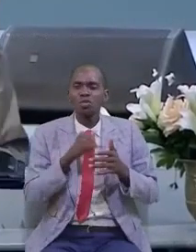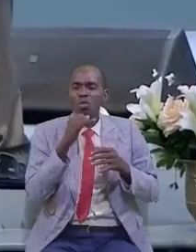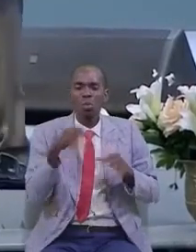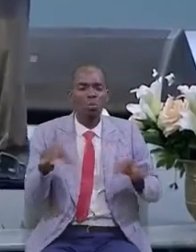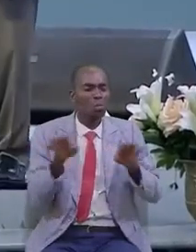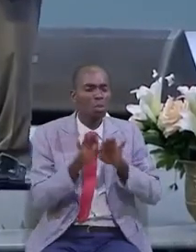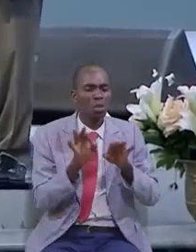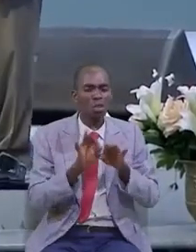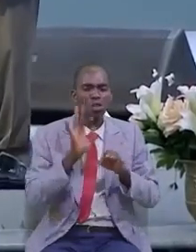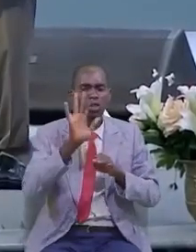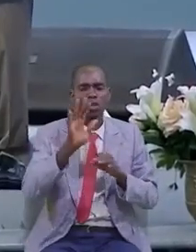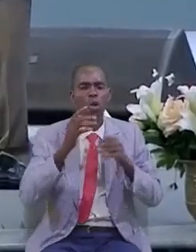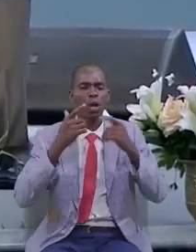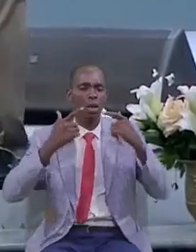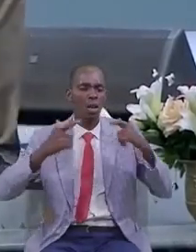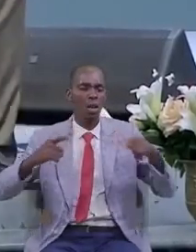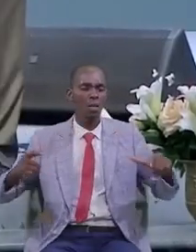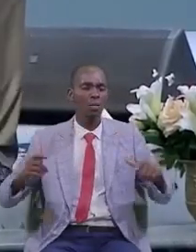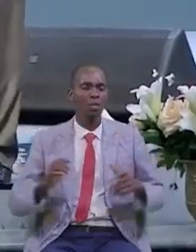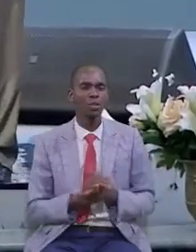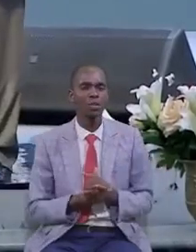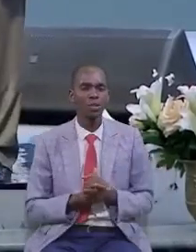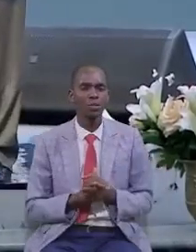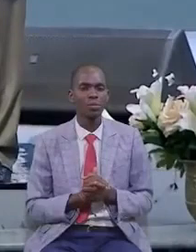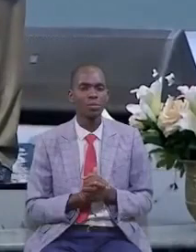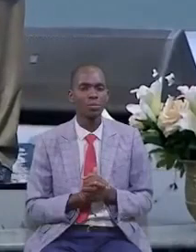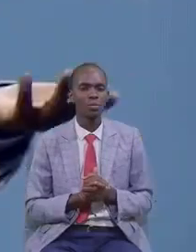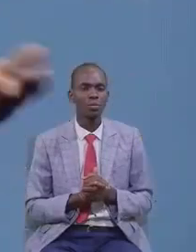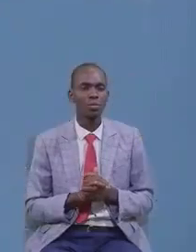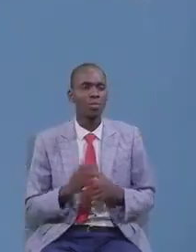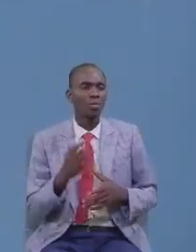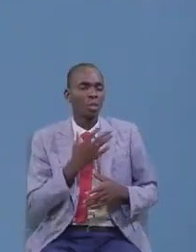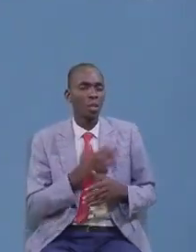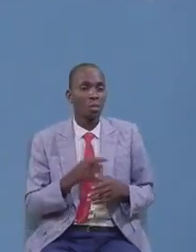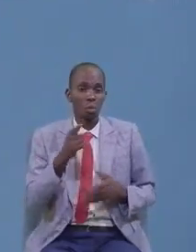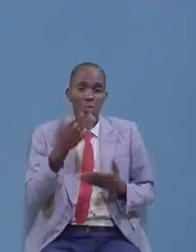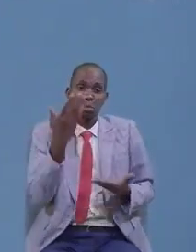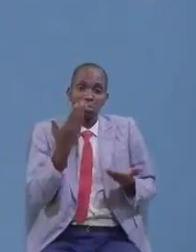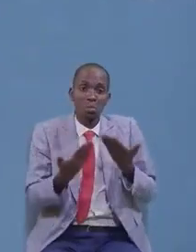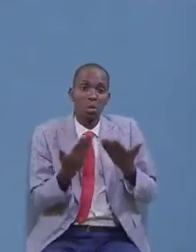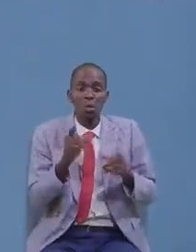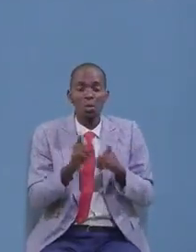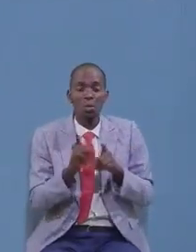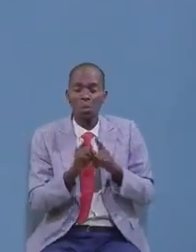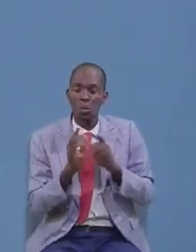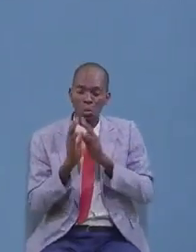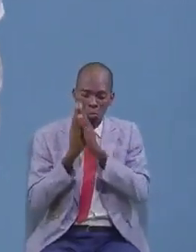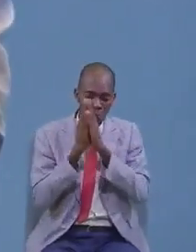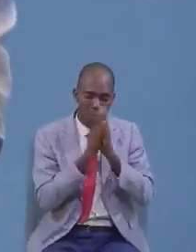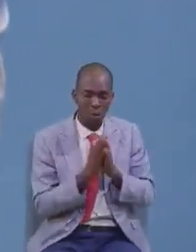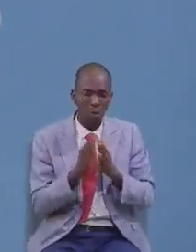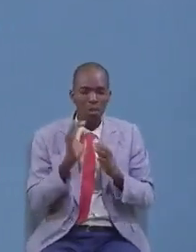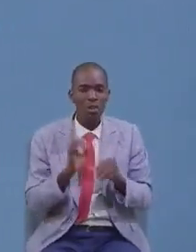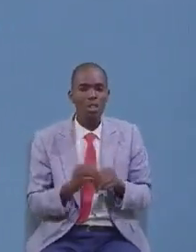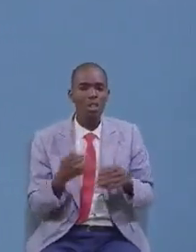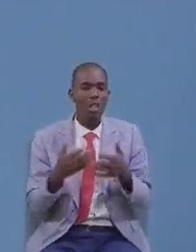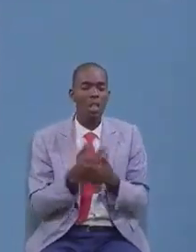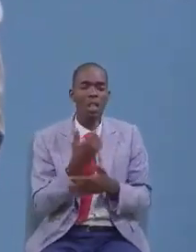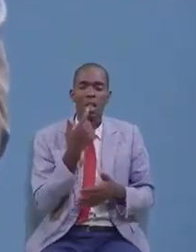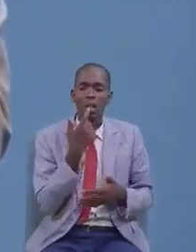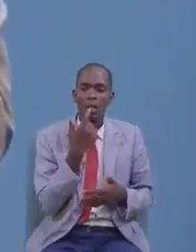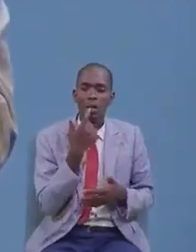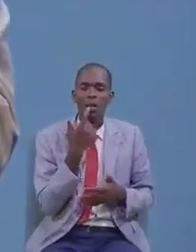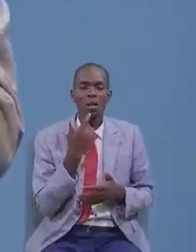speak. లేకపోతే మీరు మాట్లాడే భాష ఎంత చక్కగా ఉన్నా, you might even speak in tongues. ఒకవేళ అన్ని భాషలతో కూడా మాట్లాడుతుండొచ్చు.